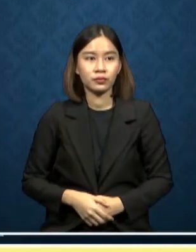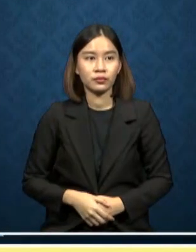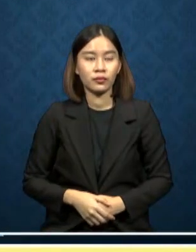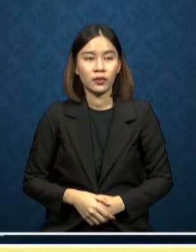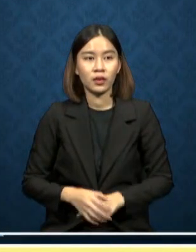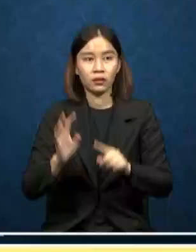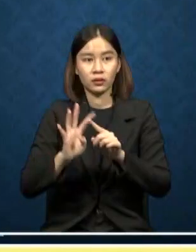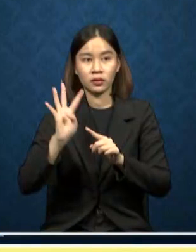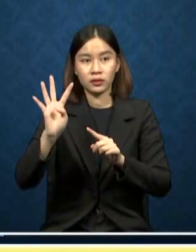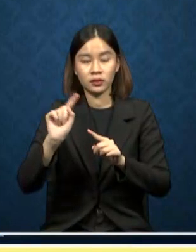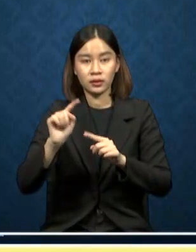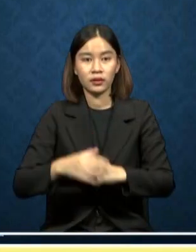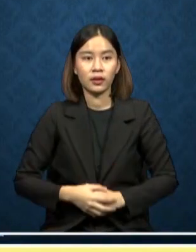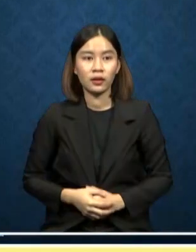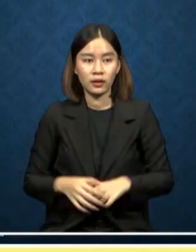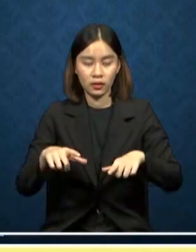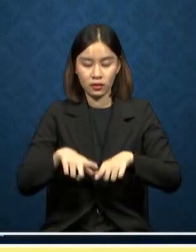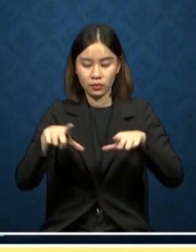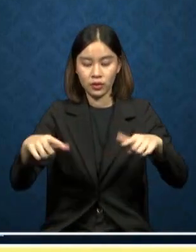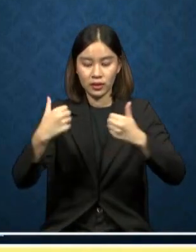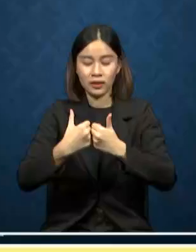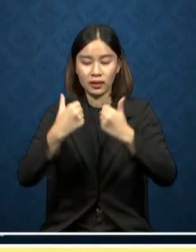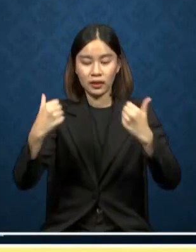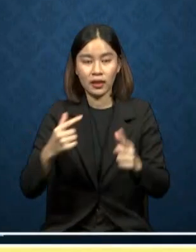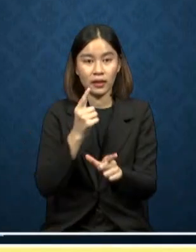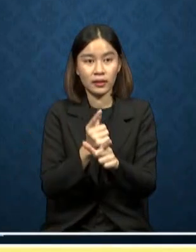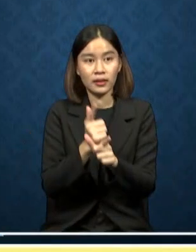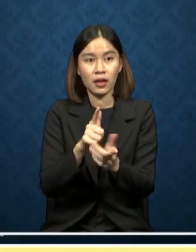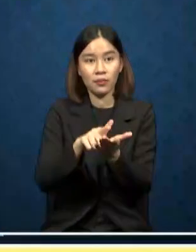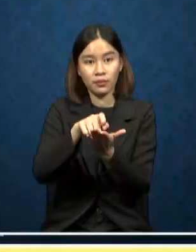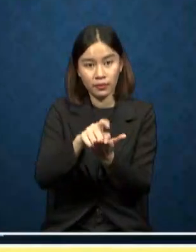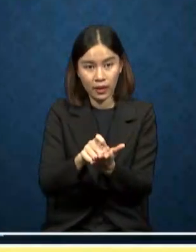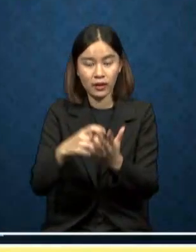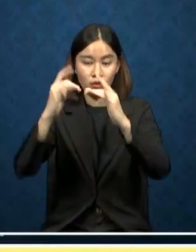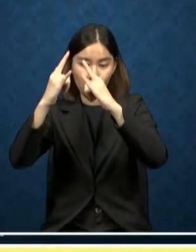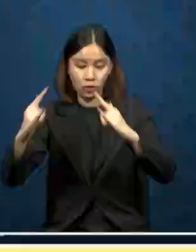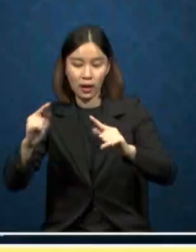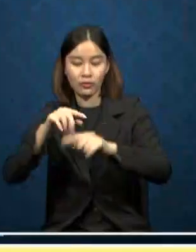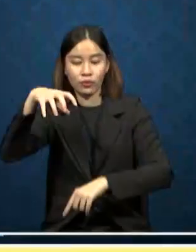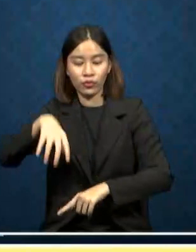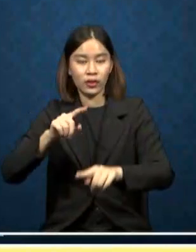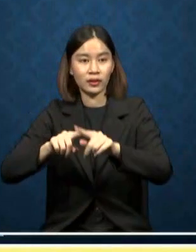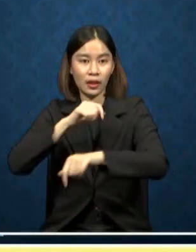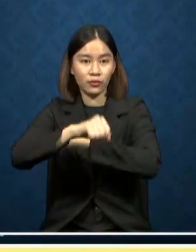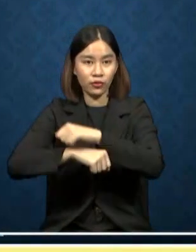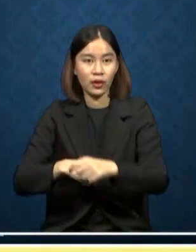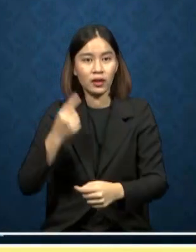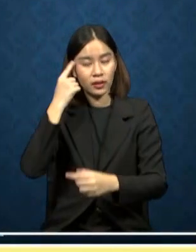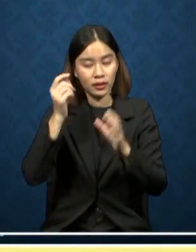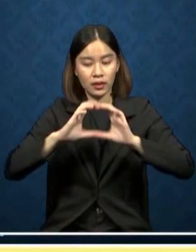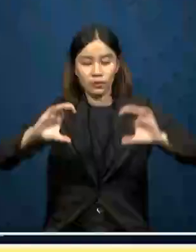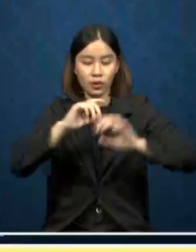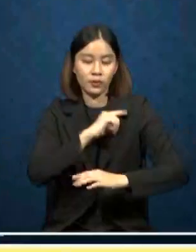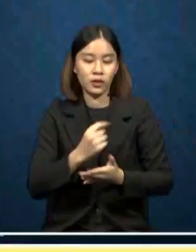แล้วส่วนที่ 4ก็คือเพิ่มขยายพื้นที่ปลูกหม่อนเลี้ยงไหมนะคะค่ะดังนั้นนะคะเคิดว่าภาครัฐที่เกี่ยวข้อง